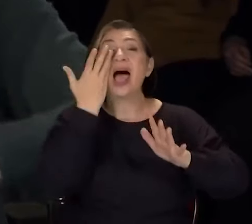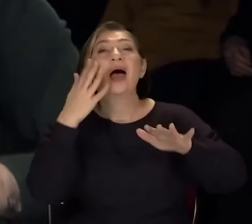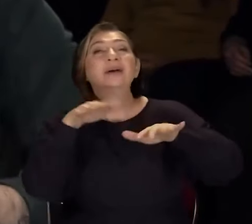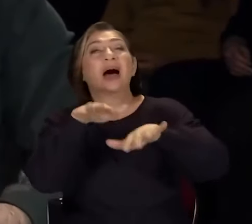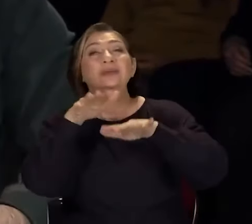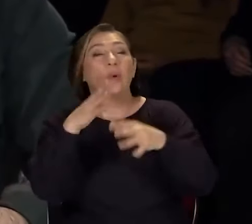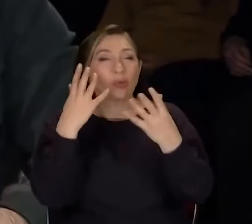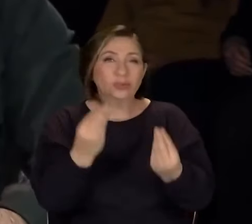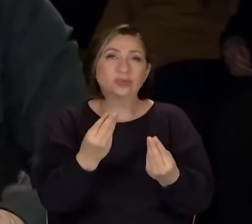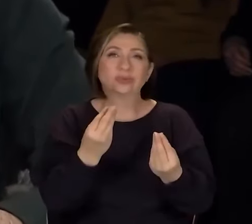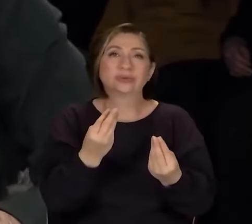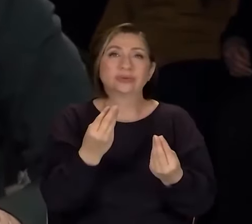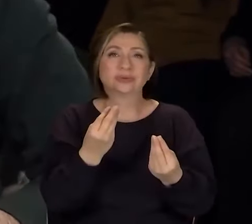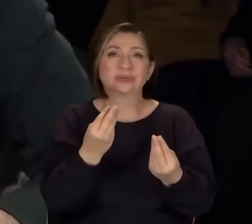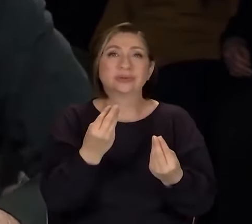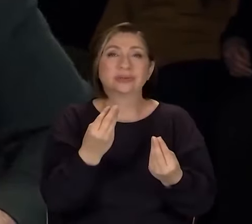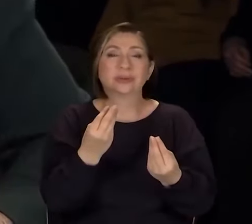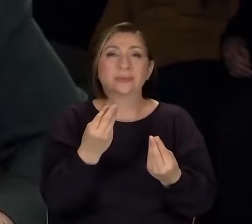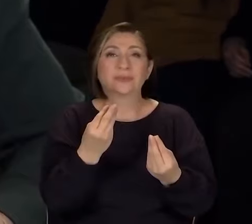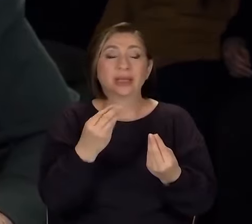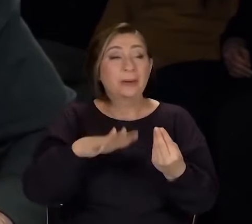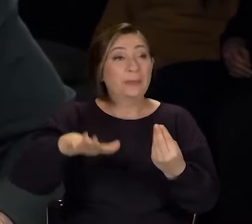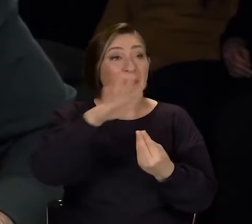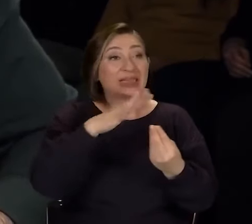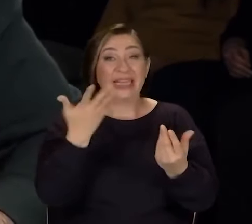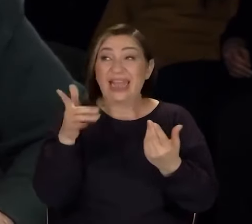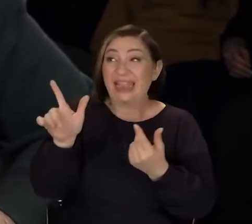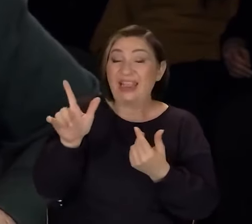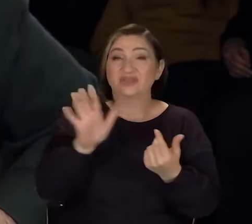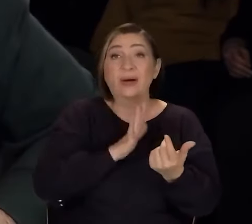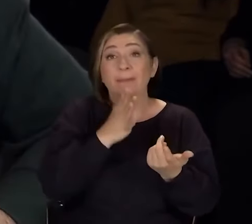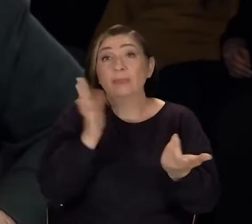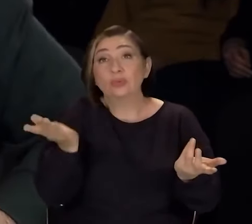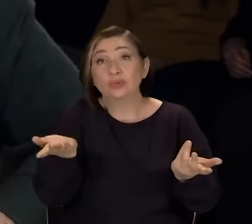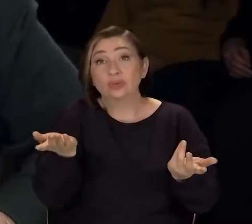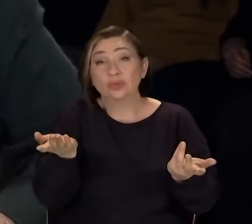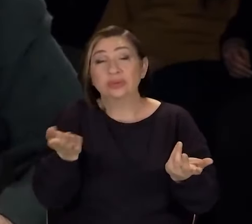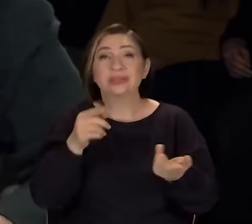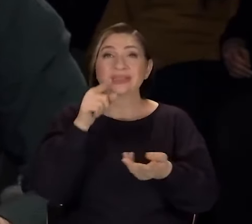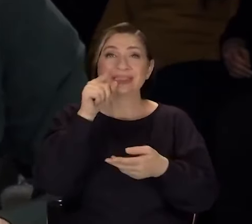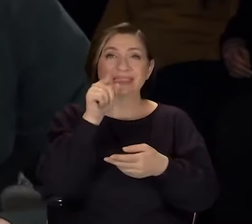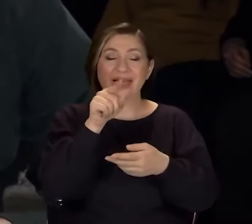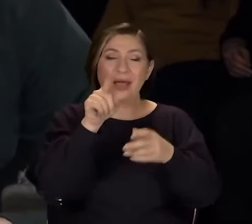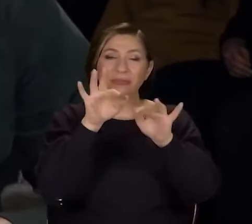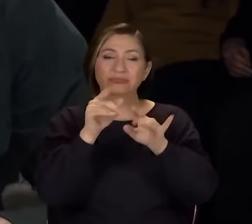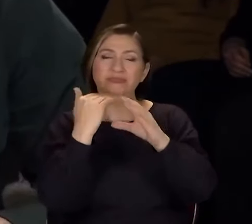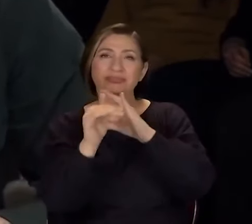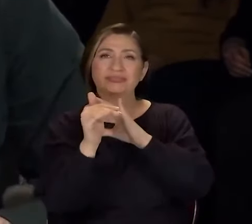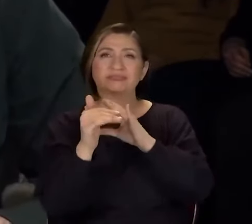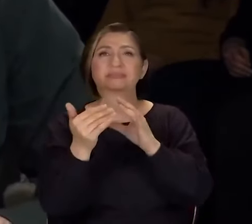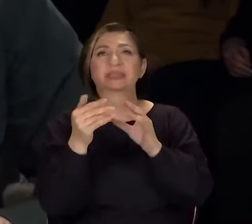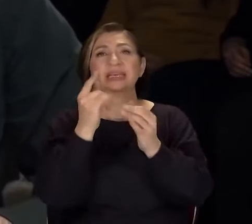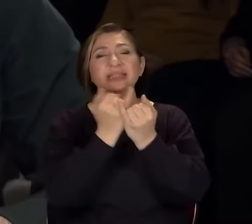söylesin ve aslında piyasada da neye ihtiyaç var onu da bilmiyorsun. Sana yazıyorlar,